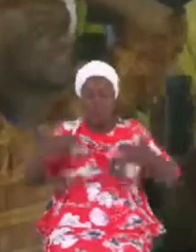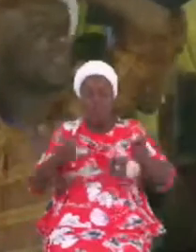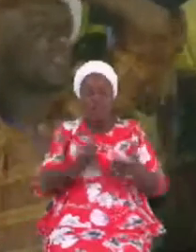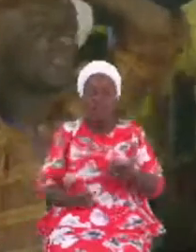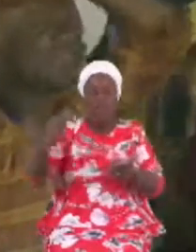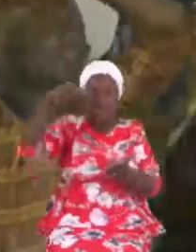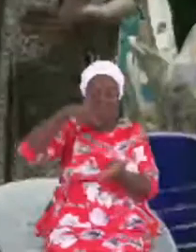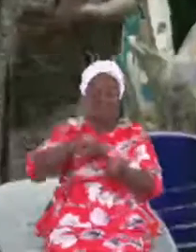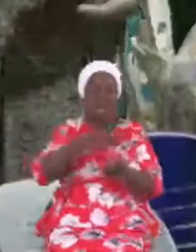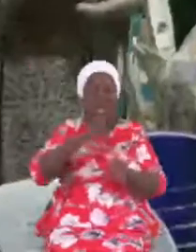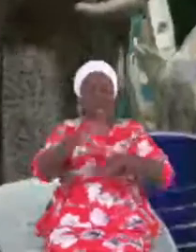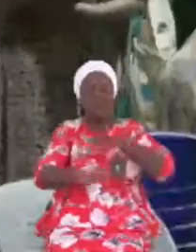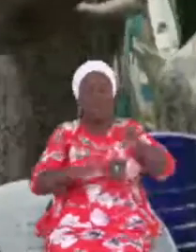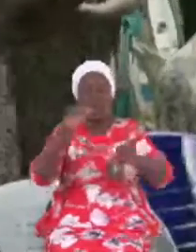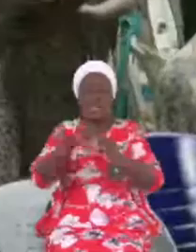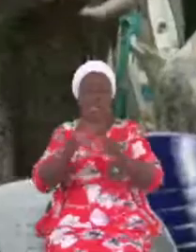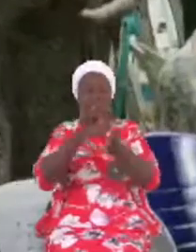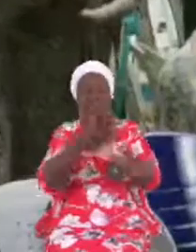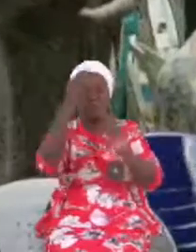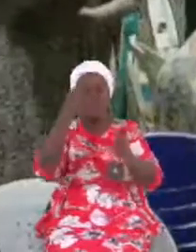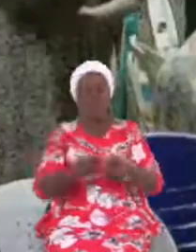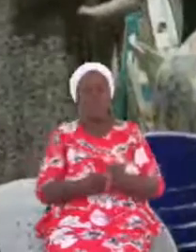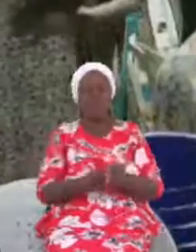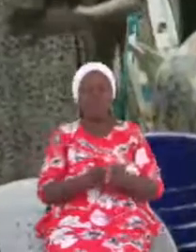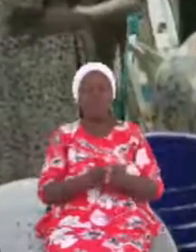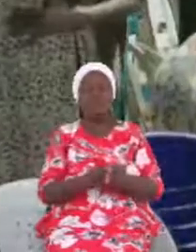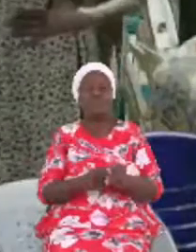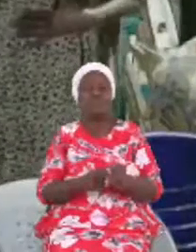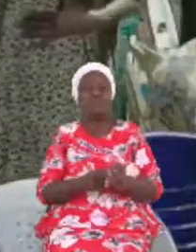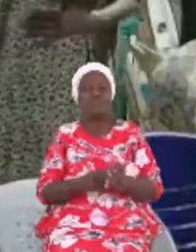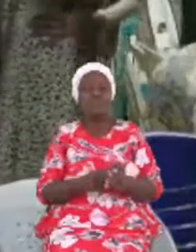Lève-toi. Marche au nom de Jésus.